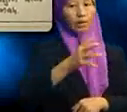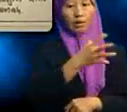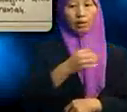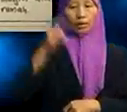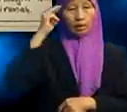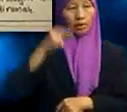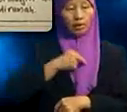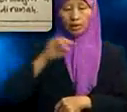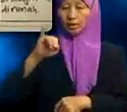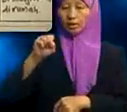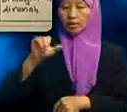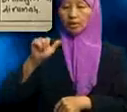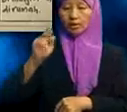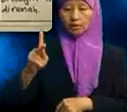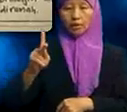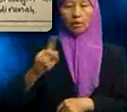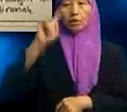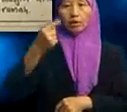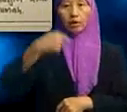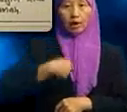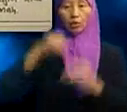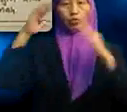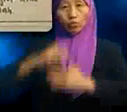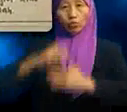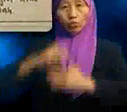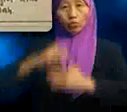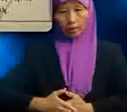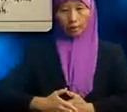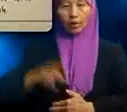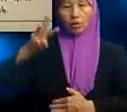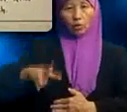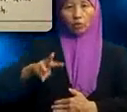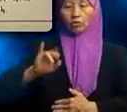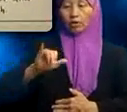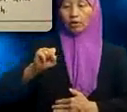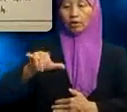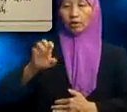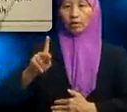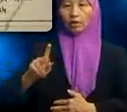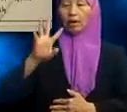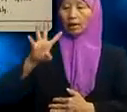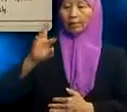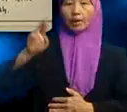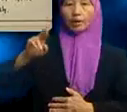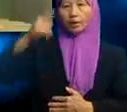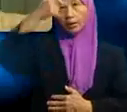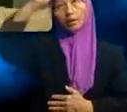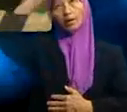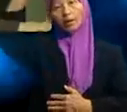Manakala niat solat Isyak pula ialah sahaja aku sembahyang fardu Isyak empat rakaat tunai kerana Allah